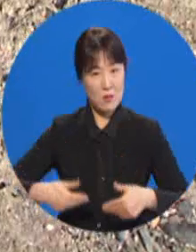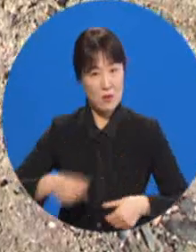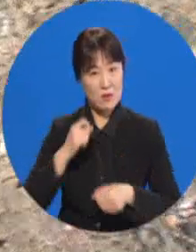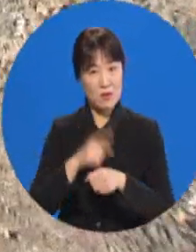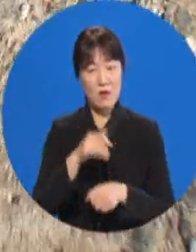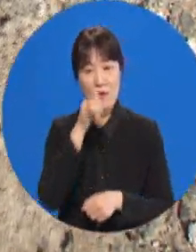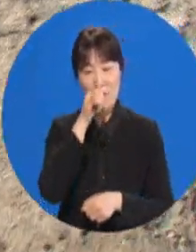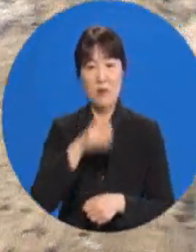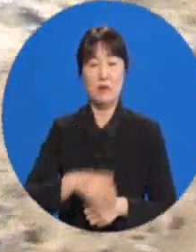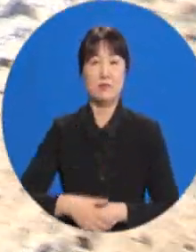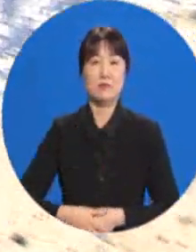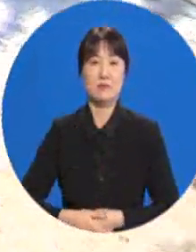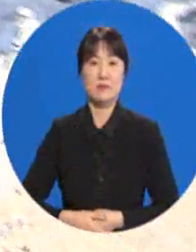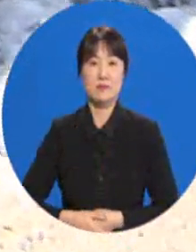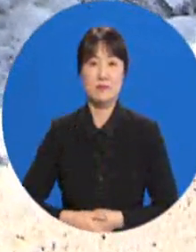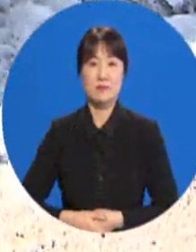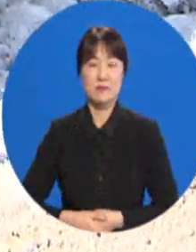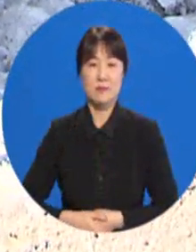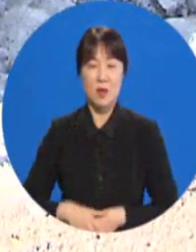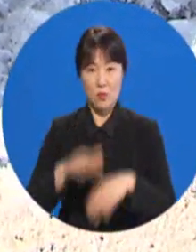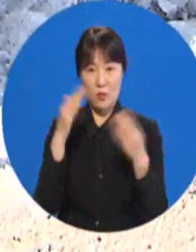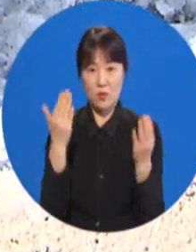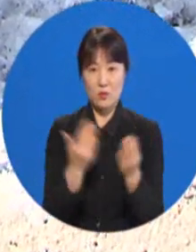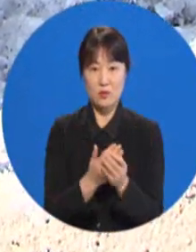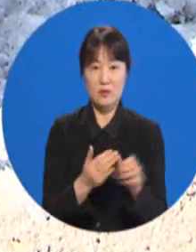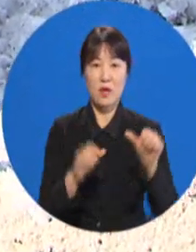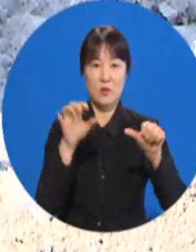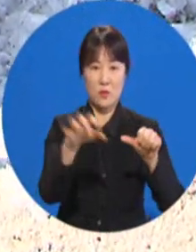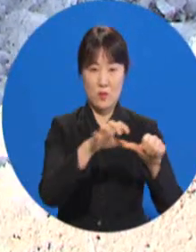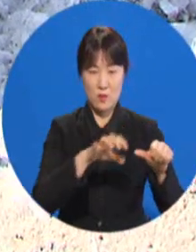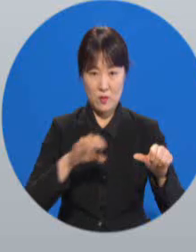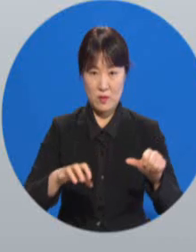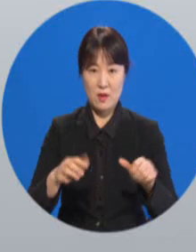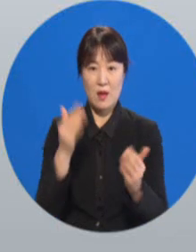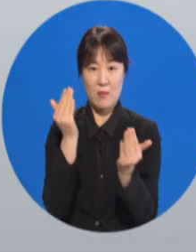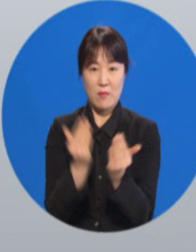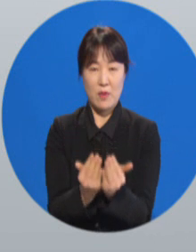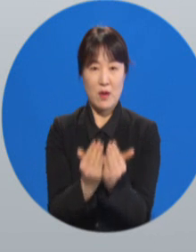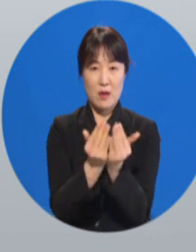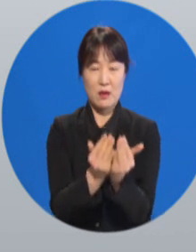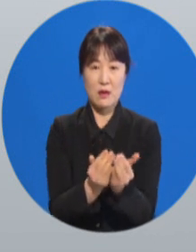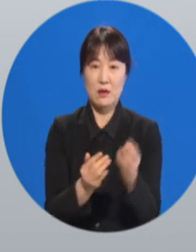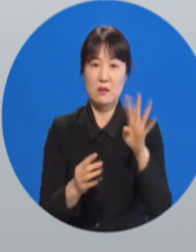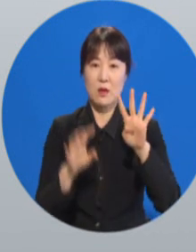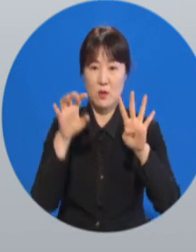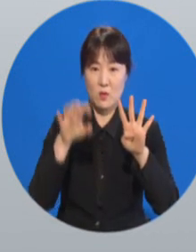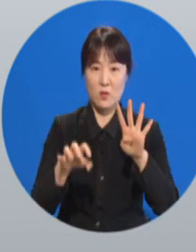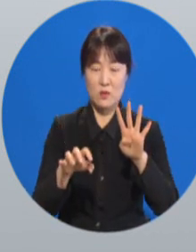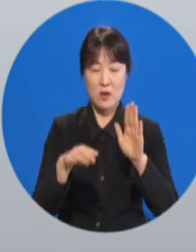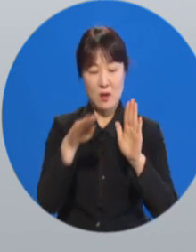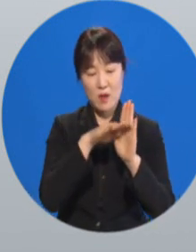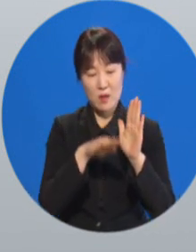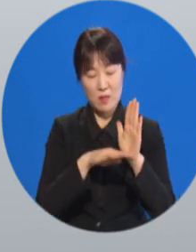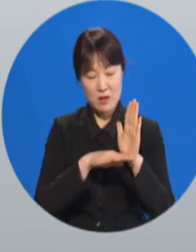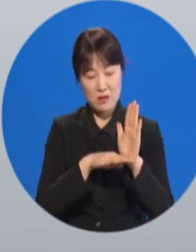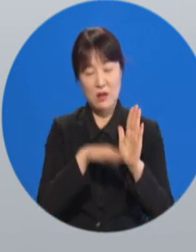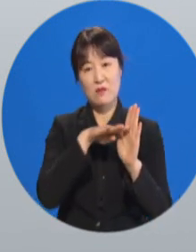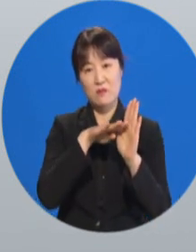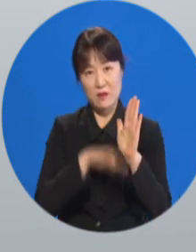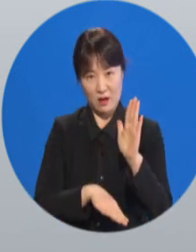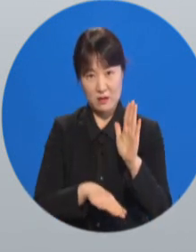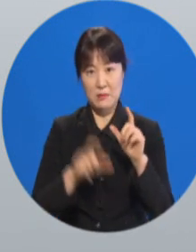곳입니다. 모두 다섯 곳의 선석 가운데 네 곳은 지난 2013년 안전진단평가에서 낮은 등급을